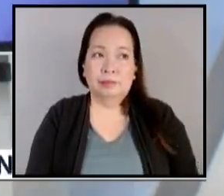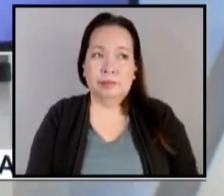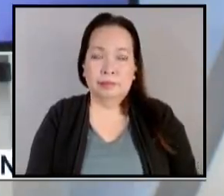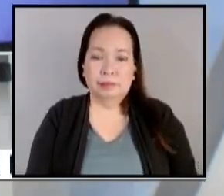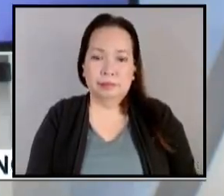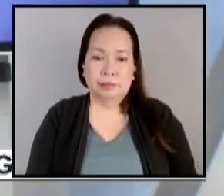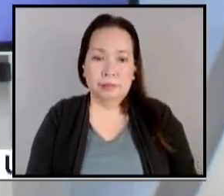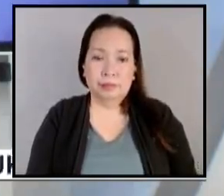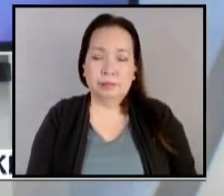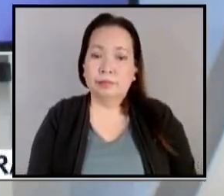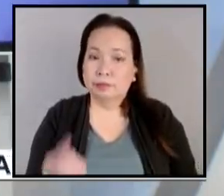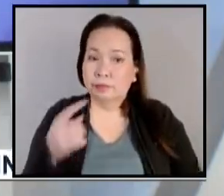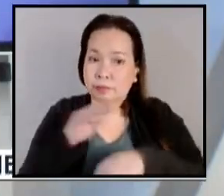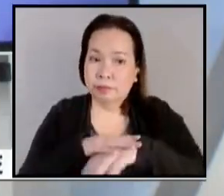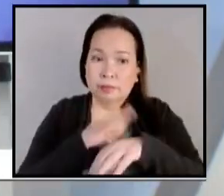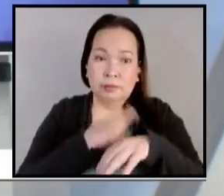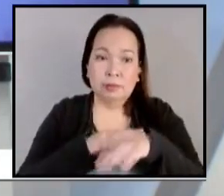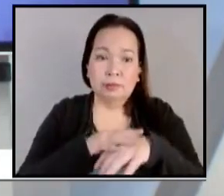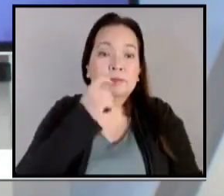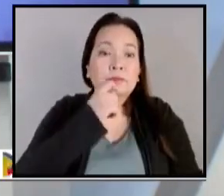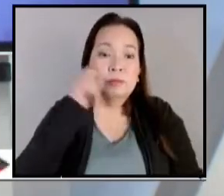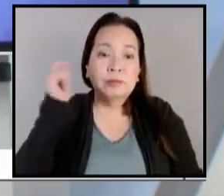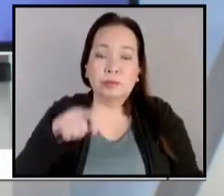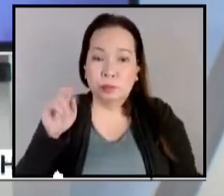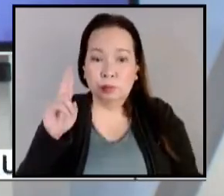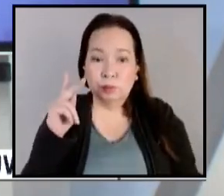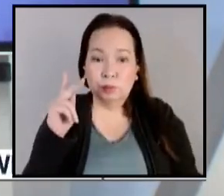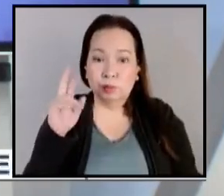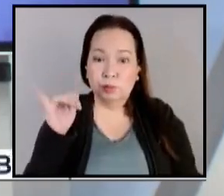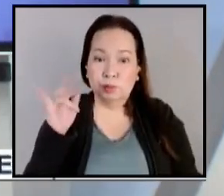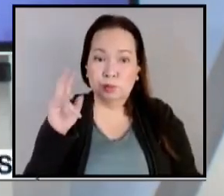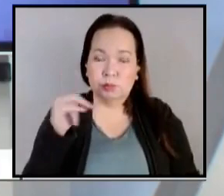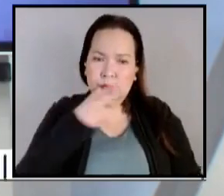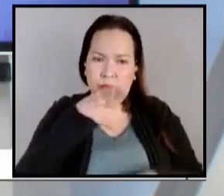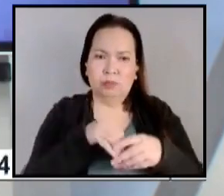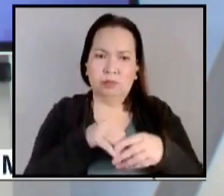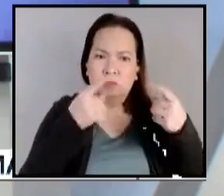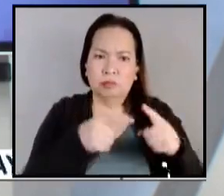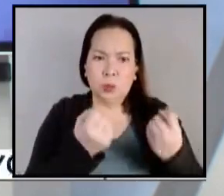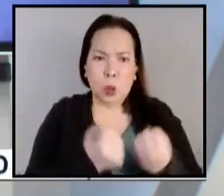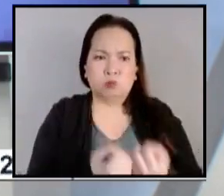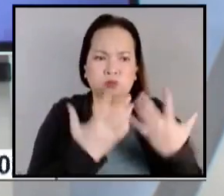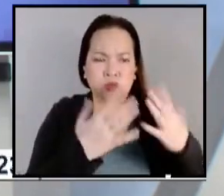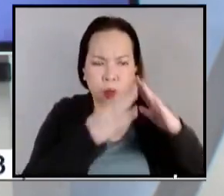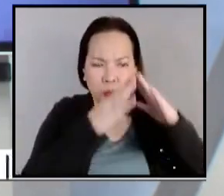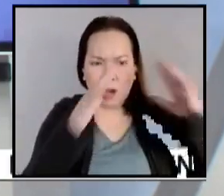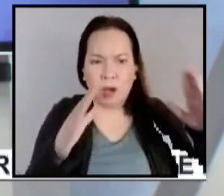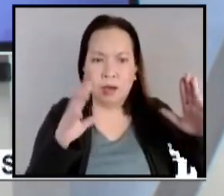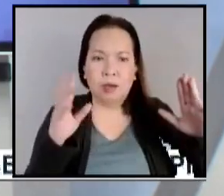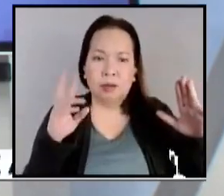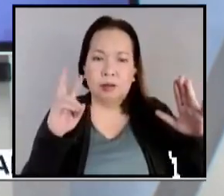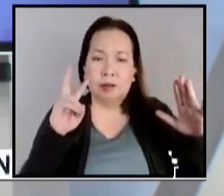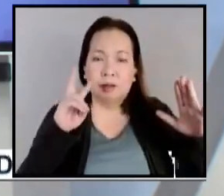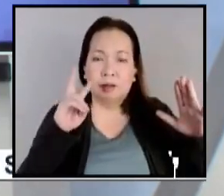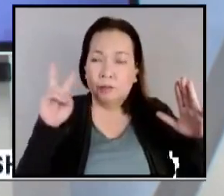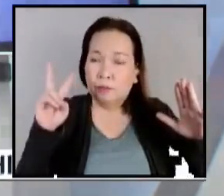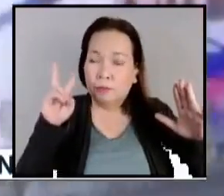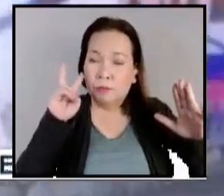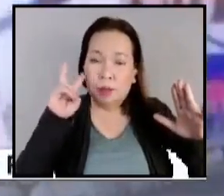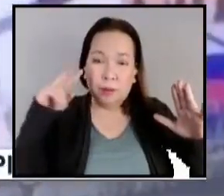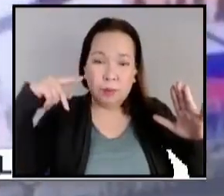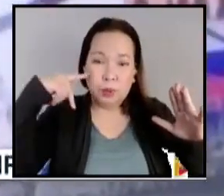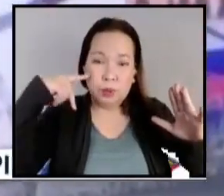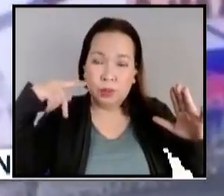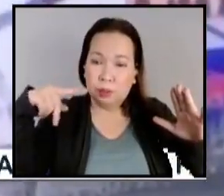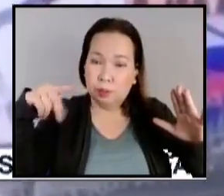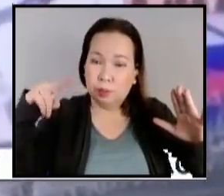Pinabulaan na ng Ukraine na may kinalaman sila sa nangyaring pagsabog sa bahay ni Russian President Vladimir Putin sa Kremlin. Una nang iniulat ng Kremlin